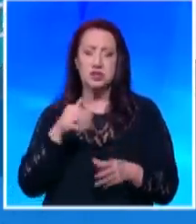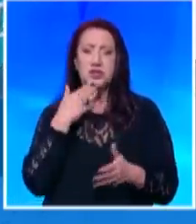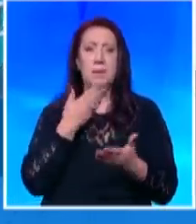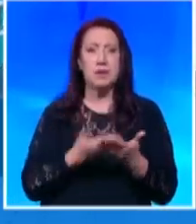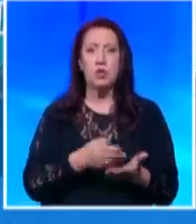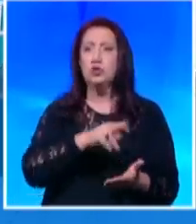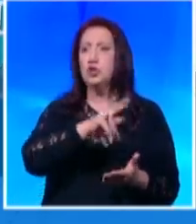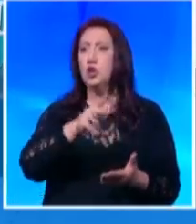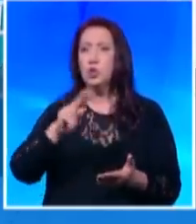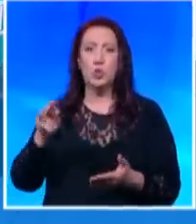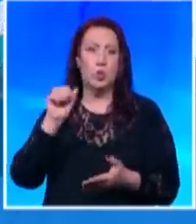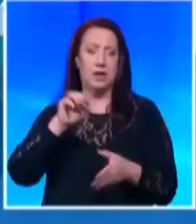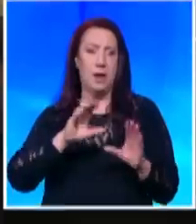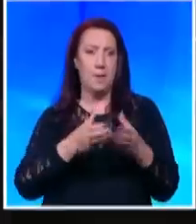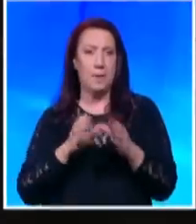останали партии.